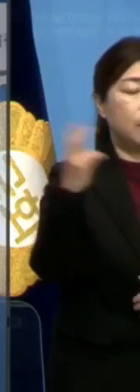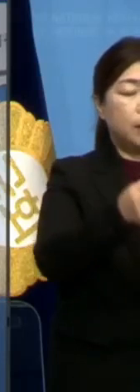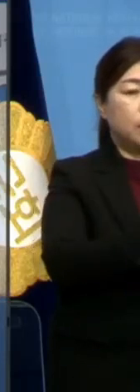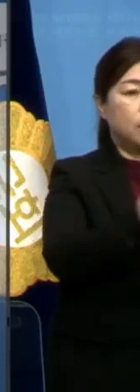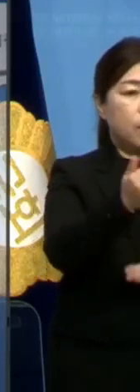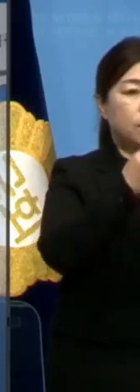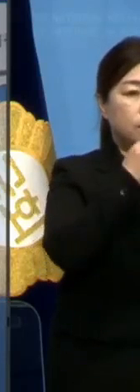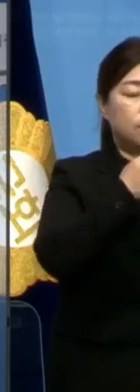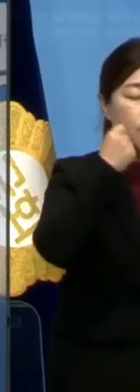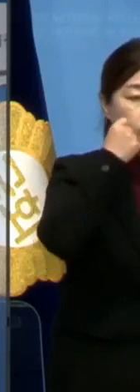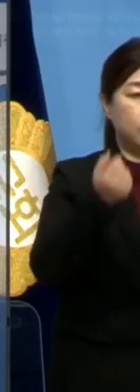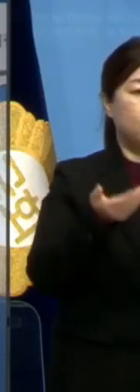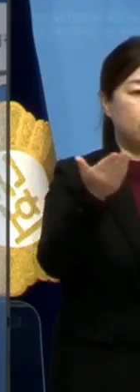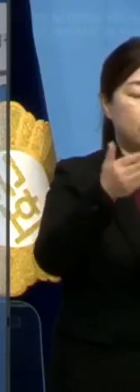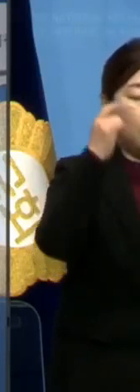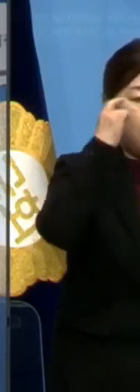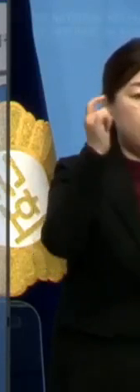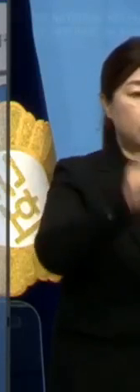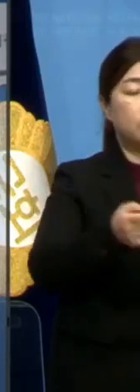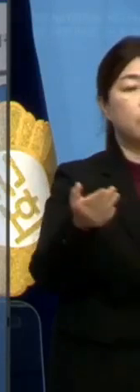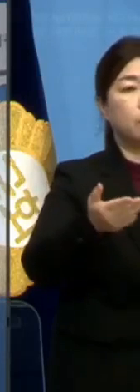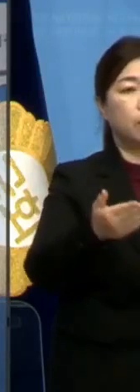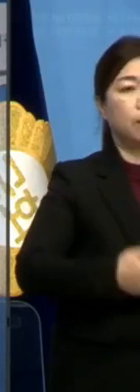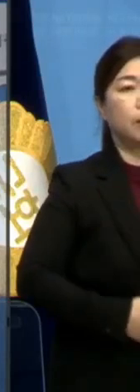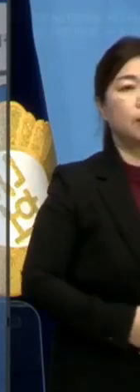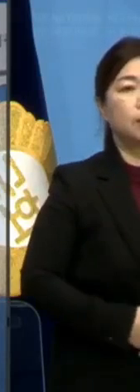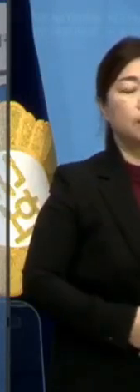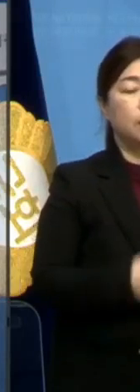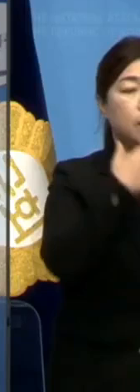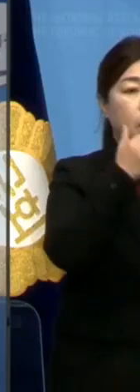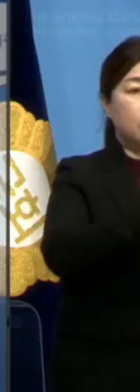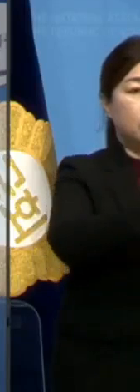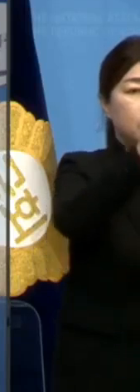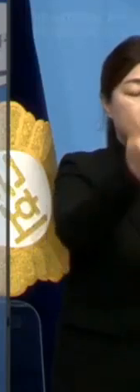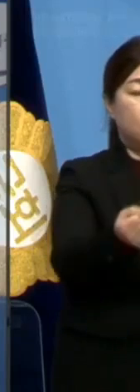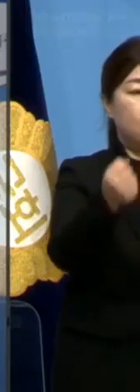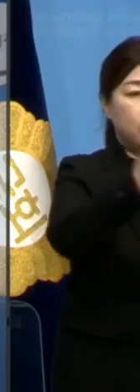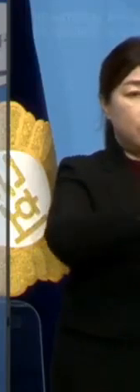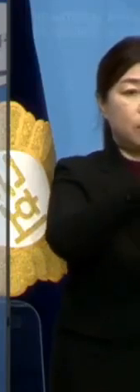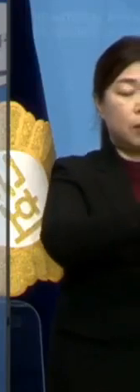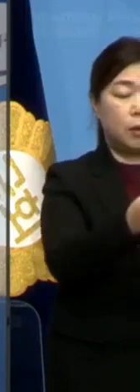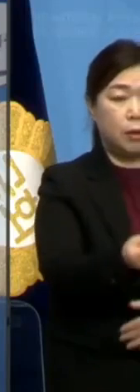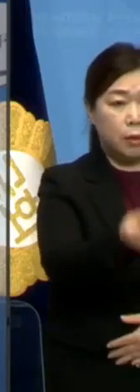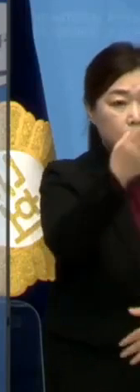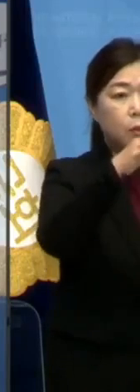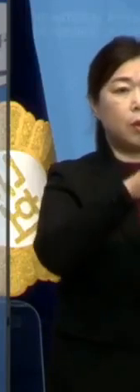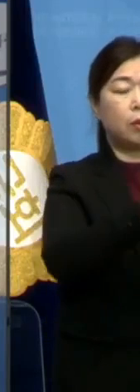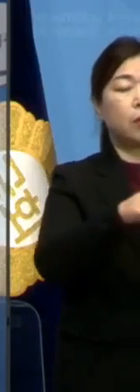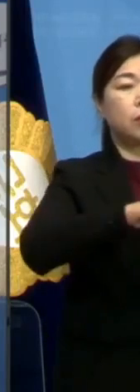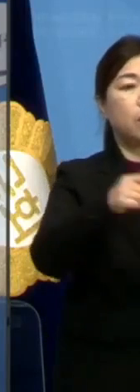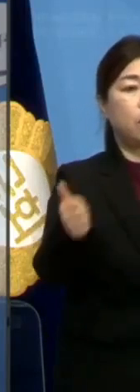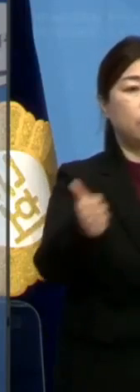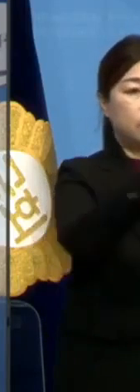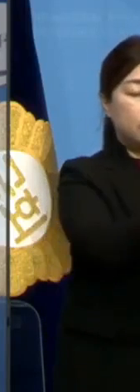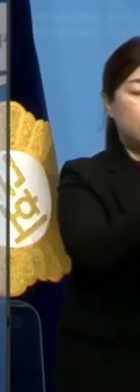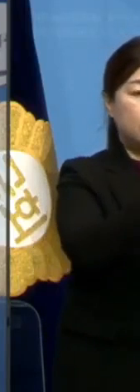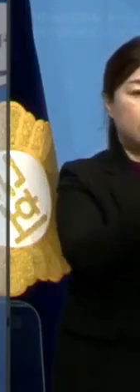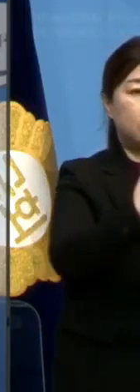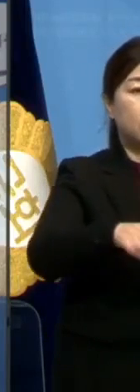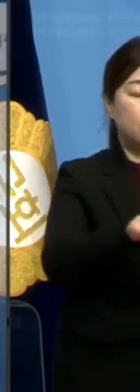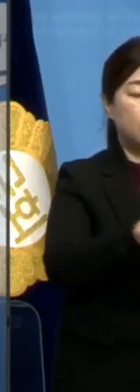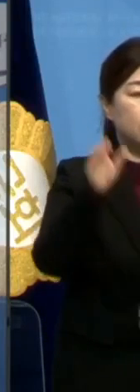희망과 웃음을 주는 어리석은 짓이고 서울시장 보선 승리를 통해 정권교체 교두보가